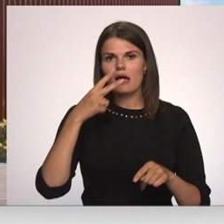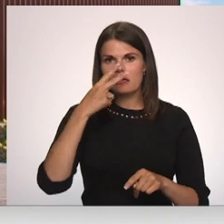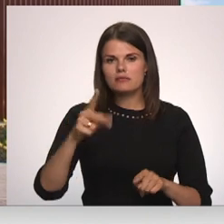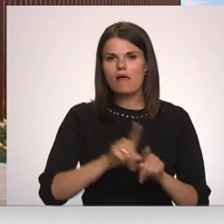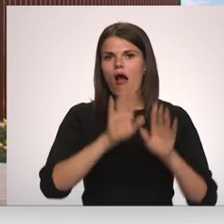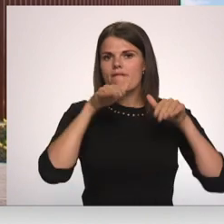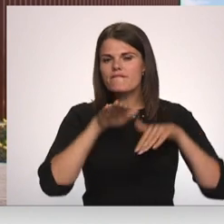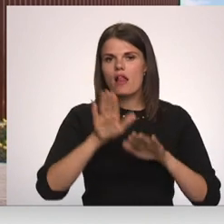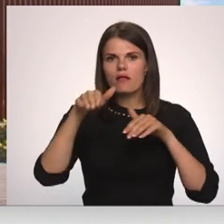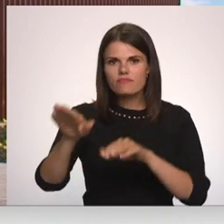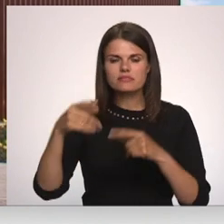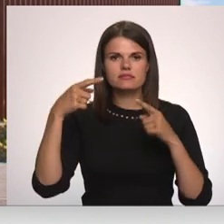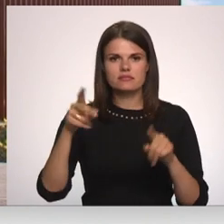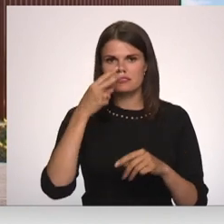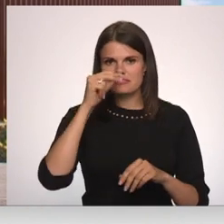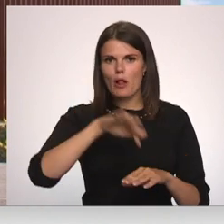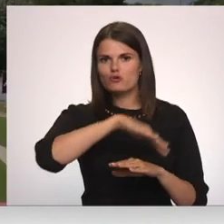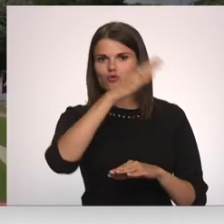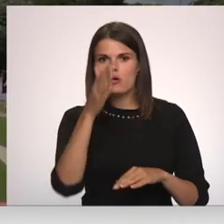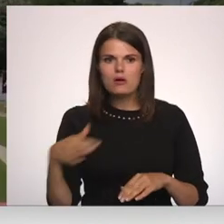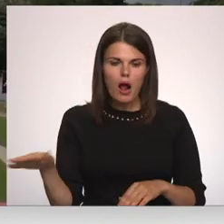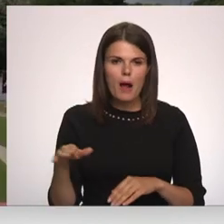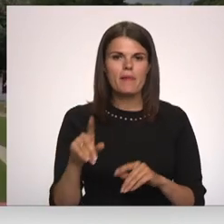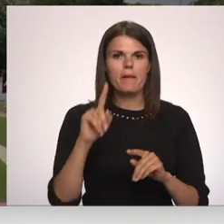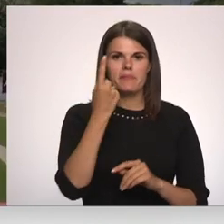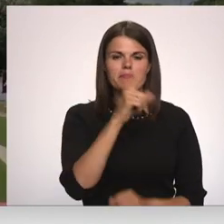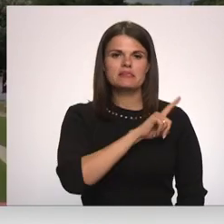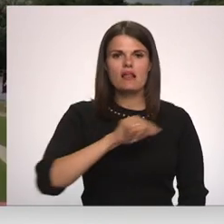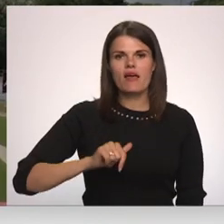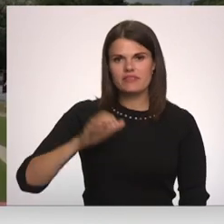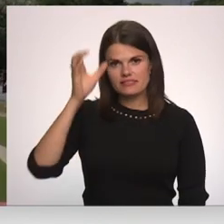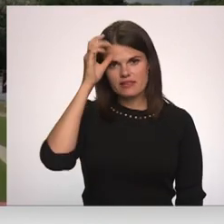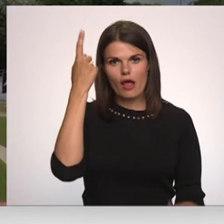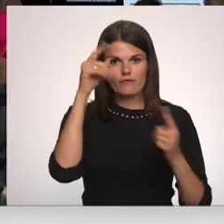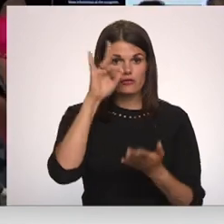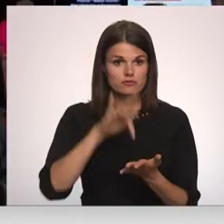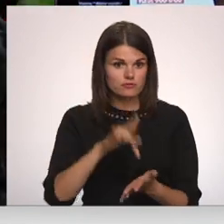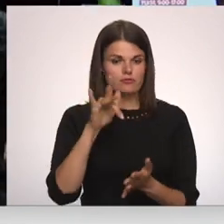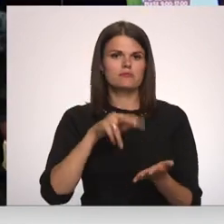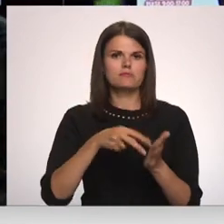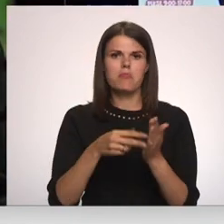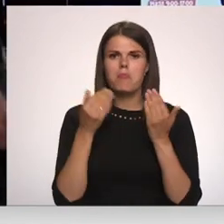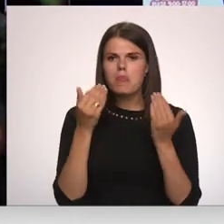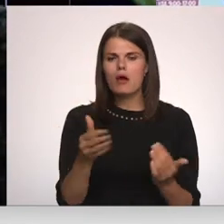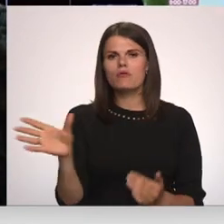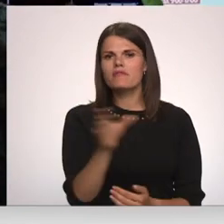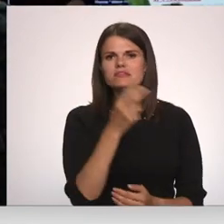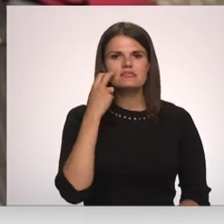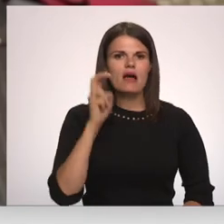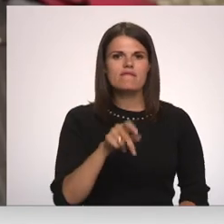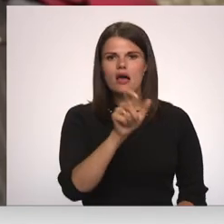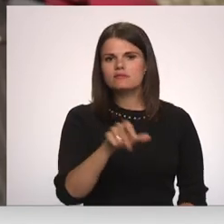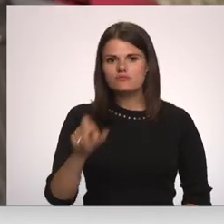vilni, kādam skateparka rampu. Un pirmais Latvijā zinātnes un inovāciju centrs tāds arī ir, paredzēts visiem vecumiem un dažādām